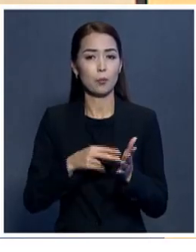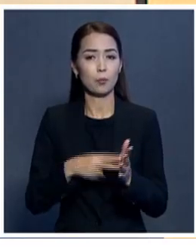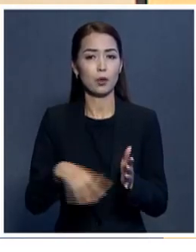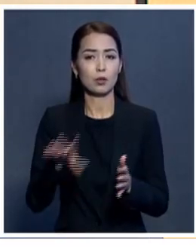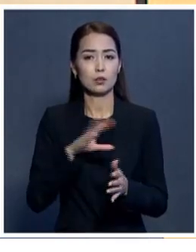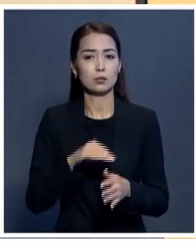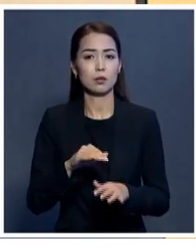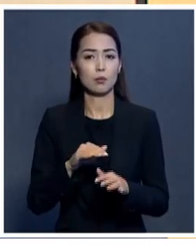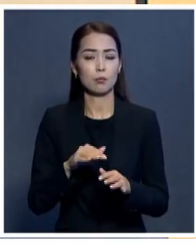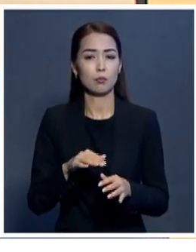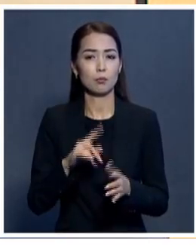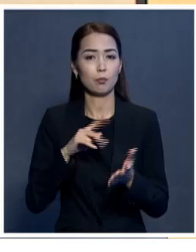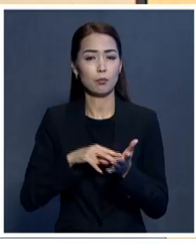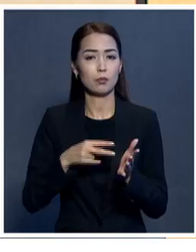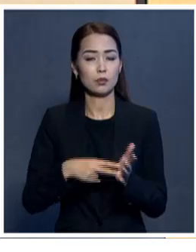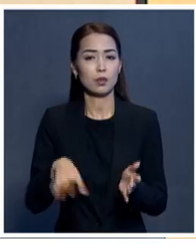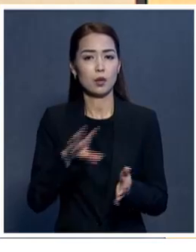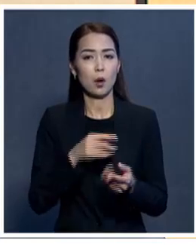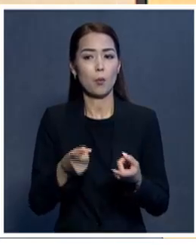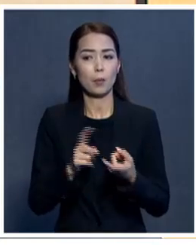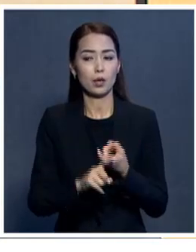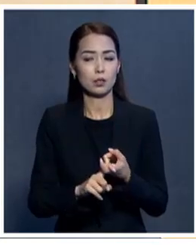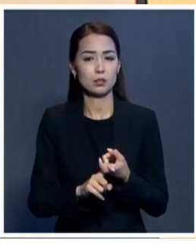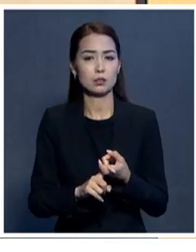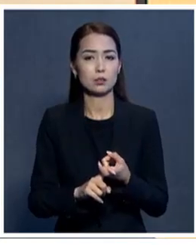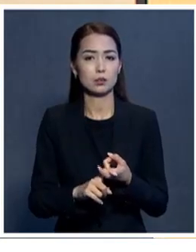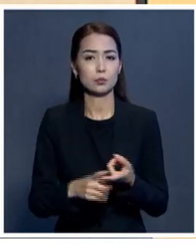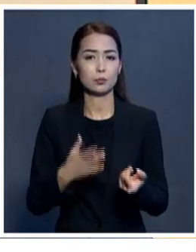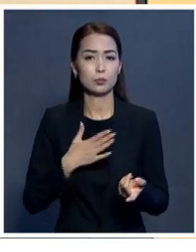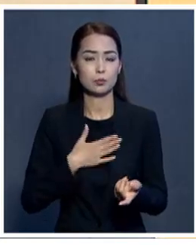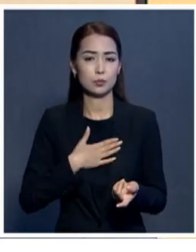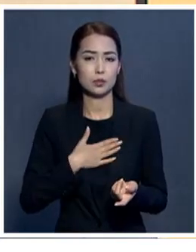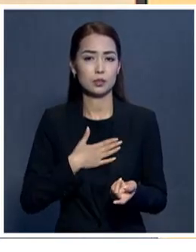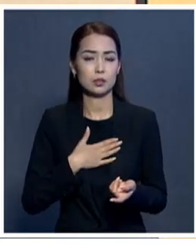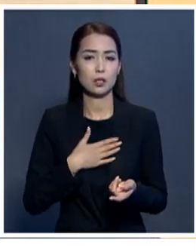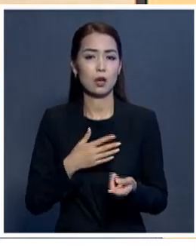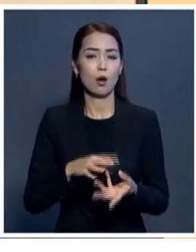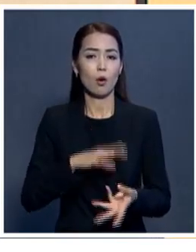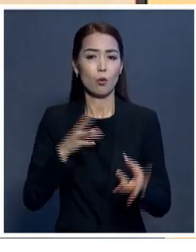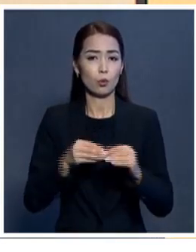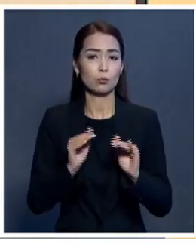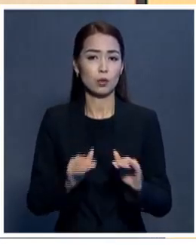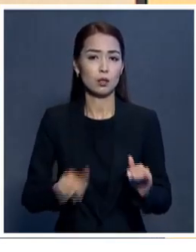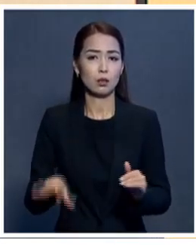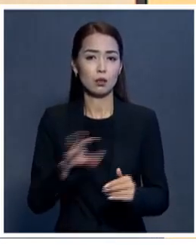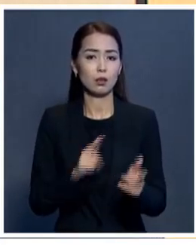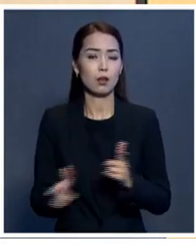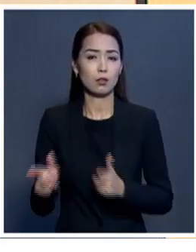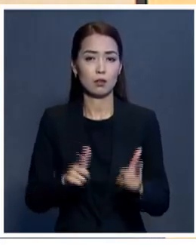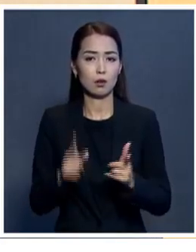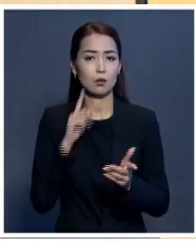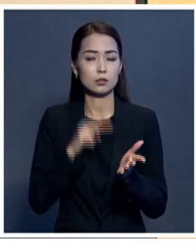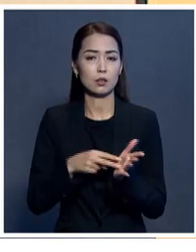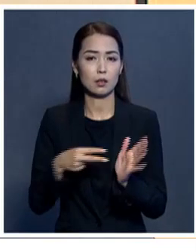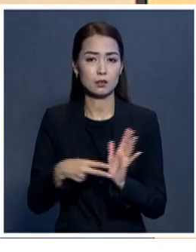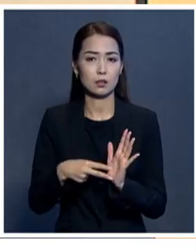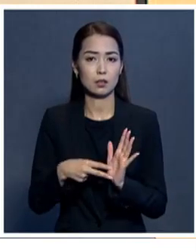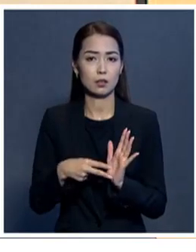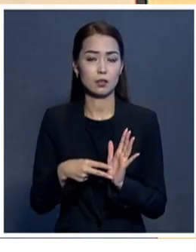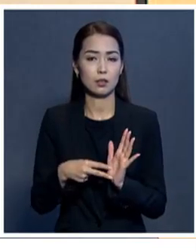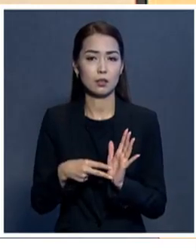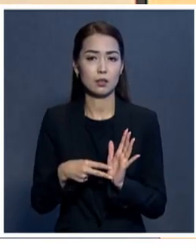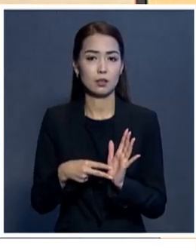отыр. Соған байланысты біз осы бағдарлама дайындап отырып, бұл бағдарлама